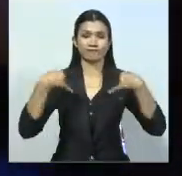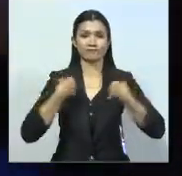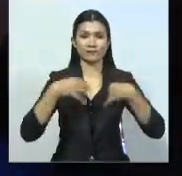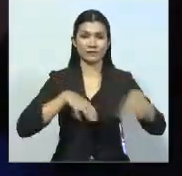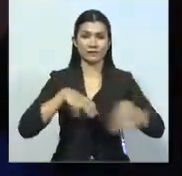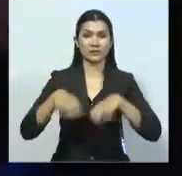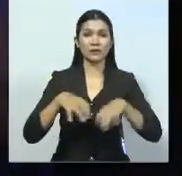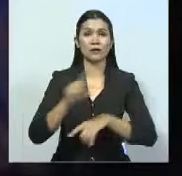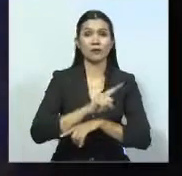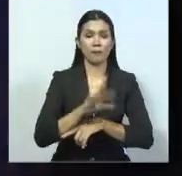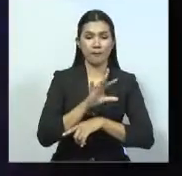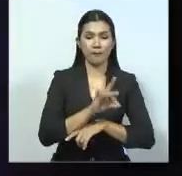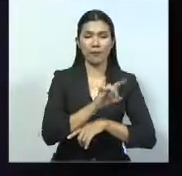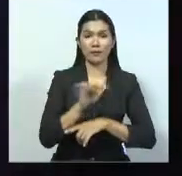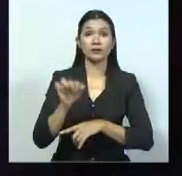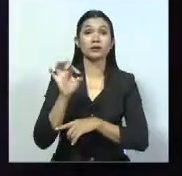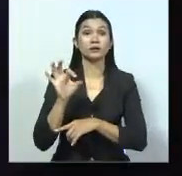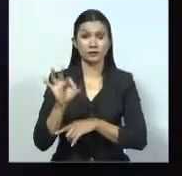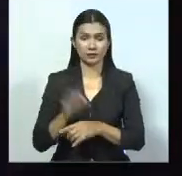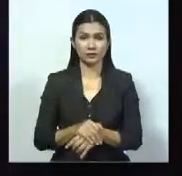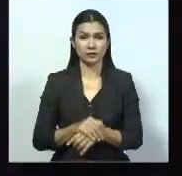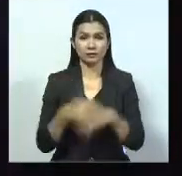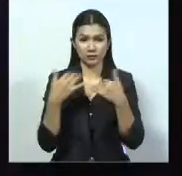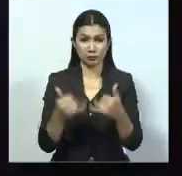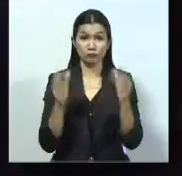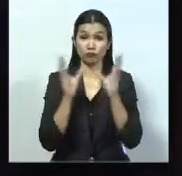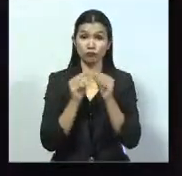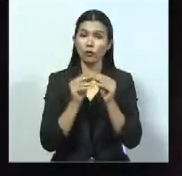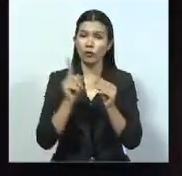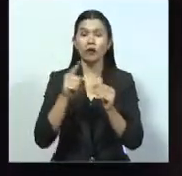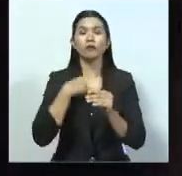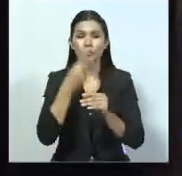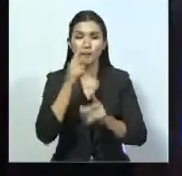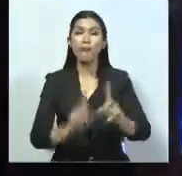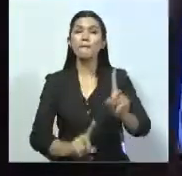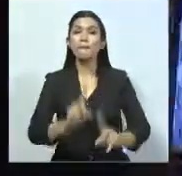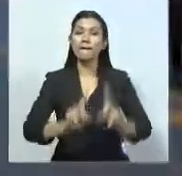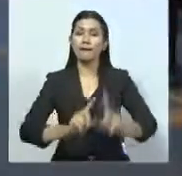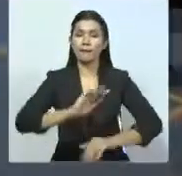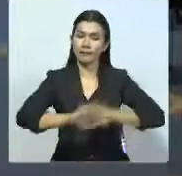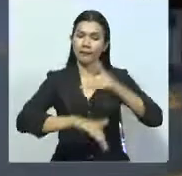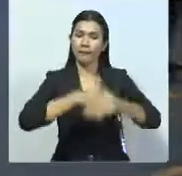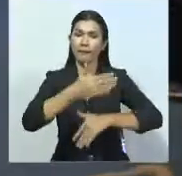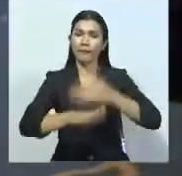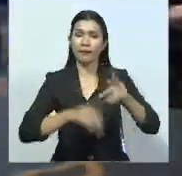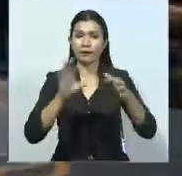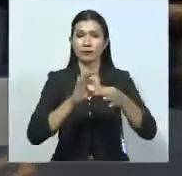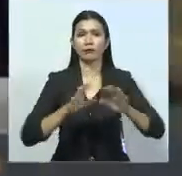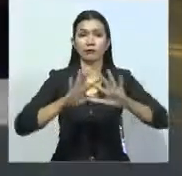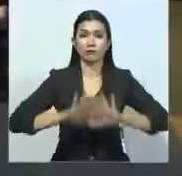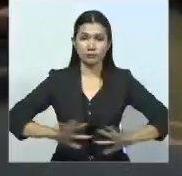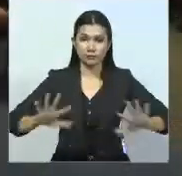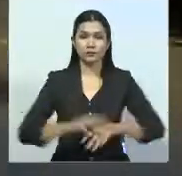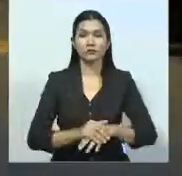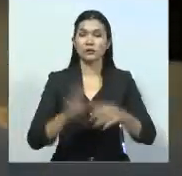ในช่วงของวันที่8ถึง9พฤศจิกายนการประชุมครั้งนี้เป็นการติดตามความก้าวหน้าและเสนอนโยบายการเชื่อมโยงอาเซียน